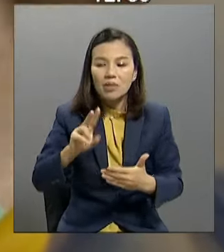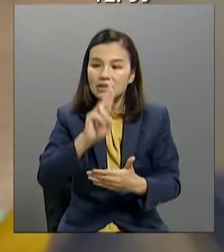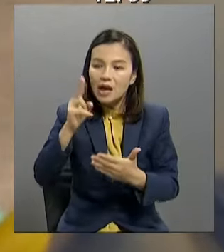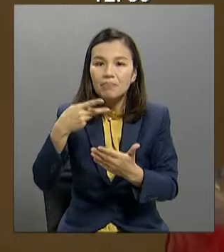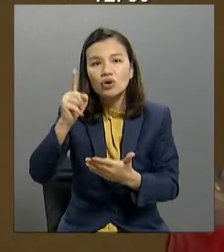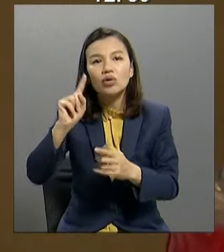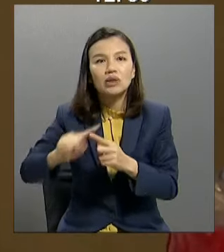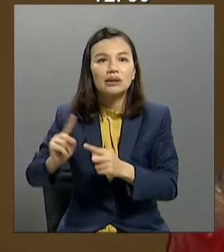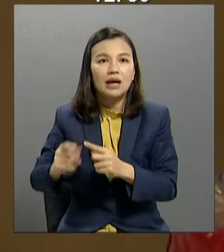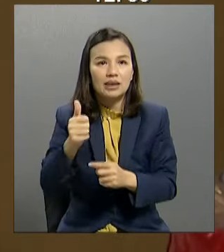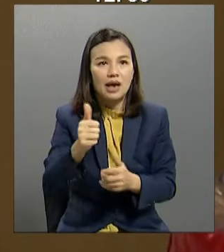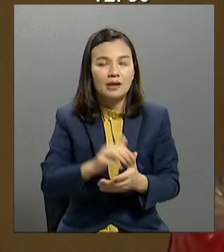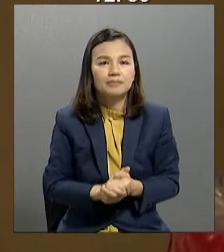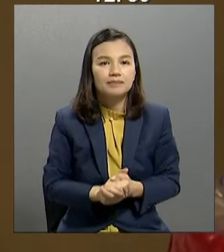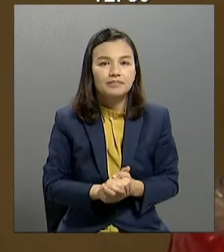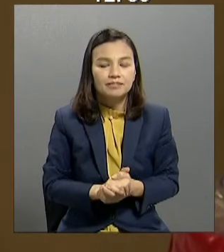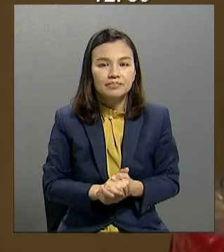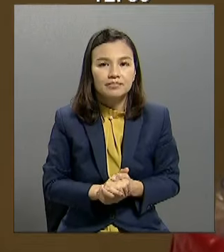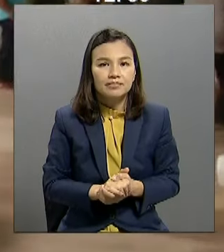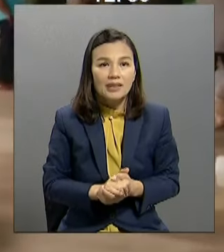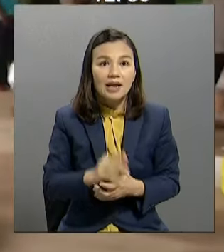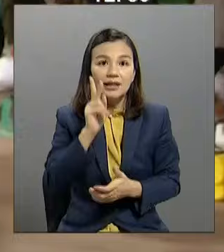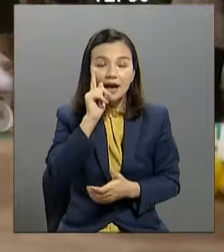ไปภาคินันท์จงจิตนักข่